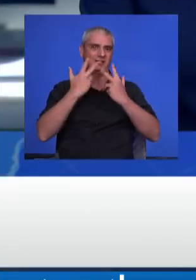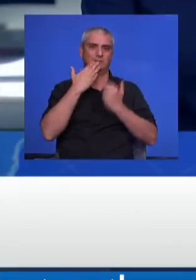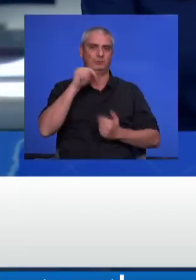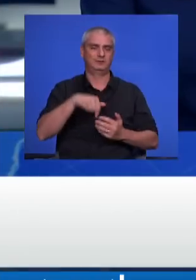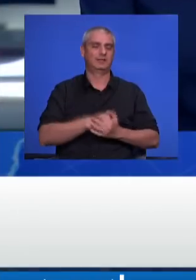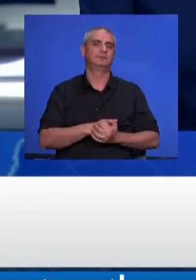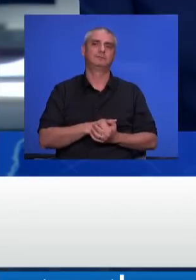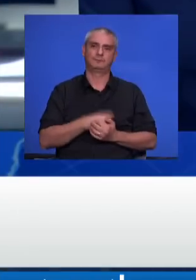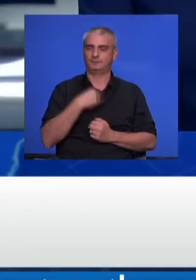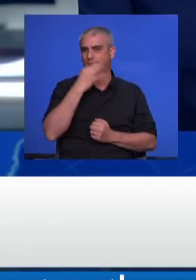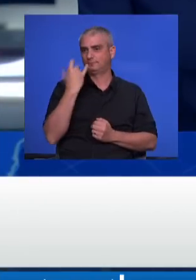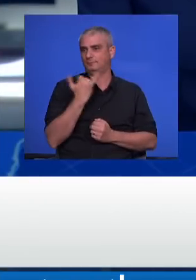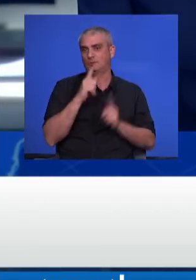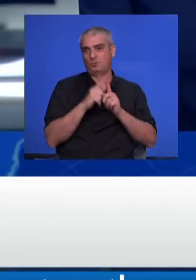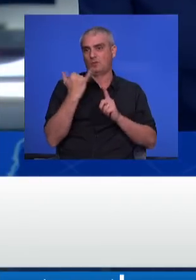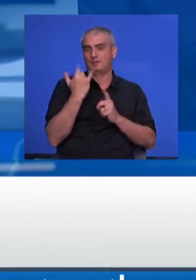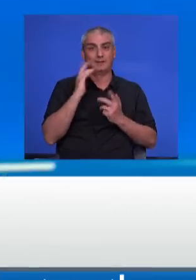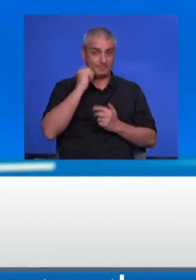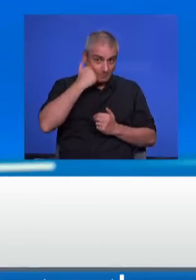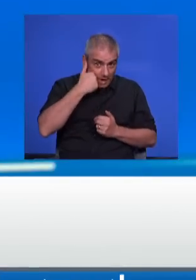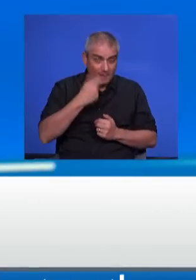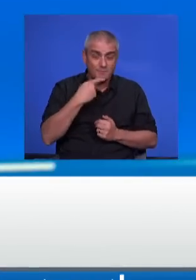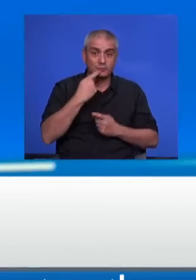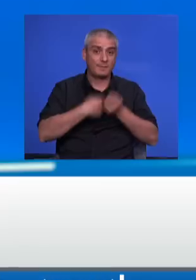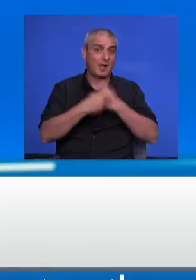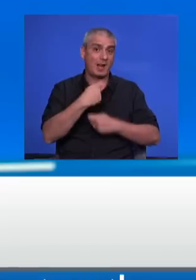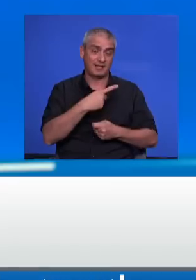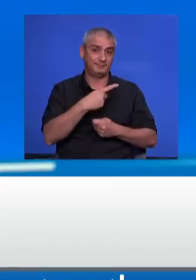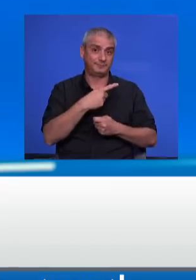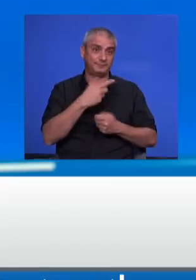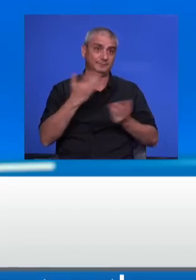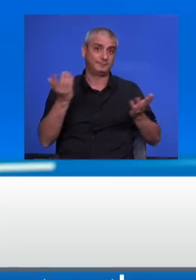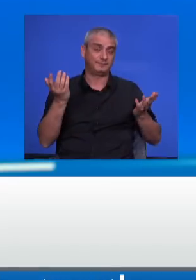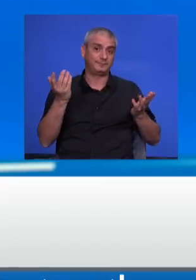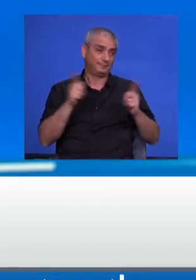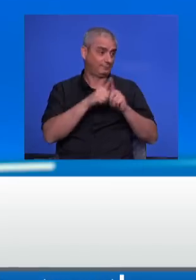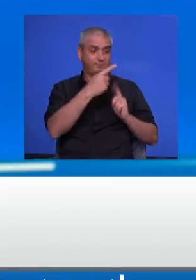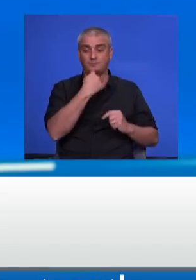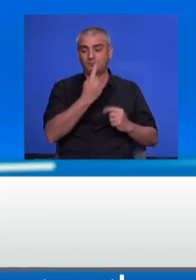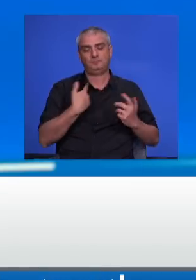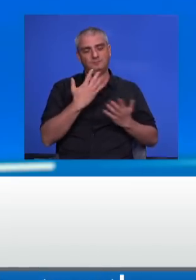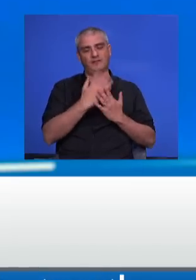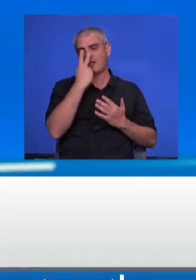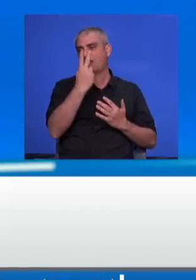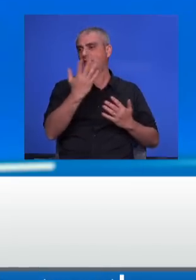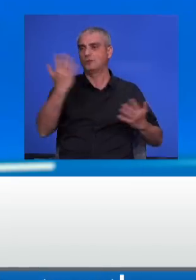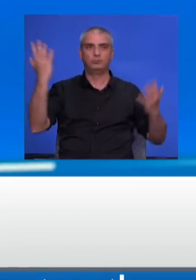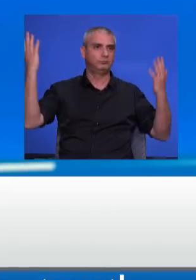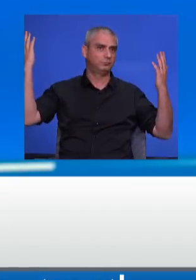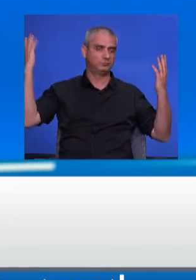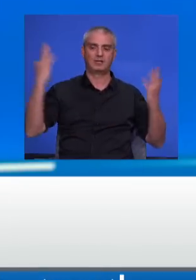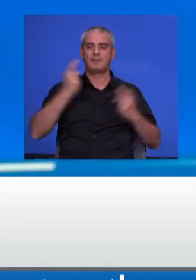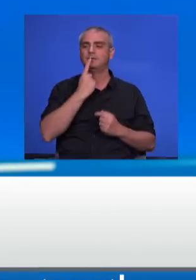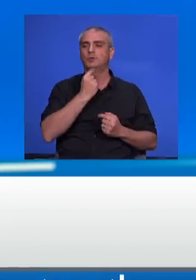כן, והשאלה היא כמו תמיד, האם מחר הפרשנים הכלכליים כמוך יגידו שראינו פה כמה